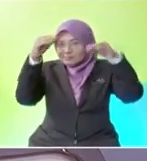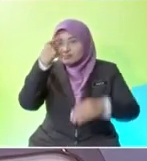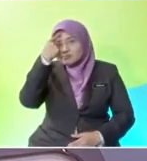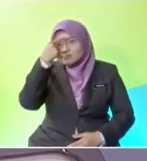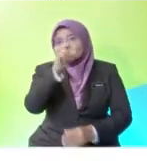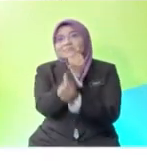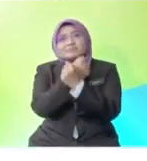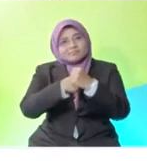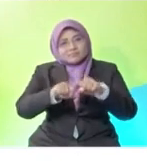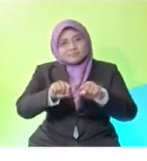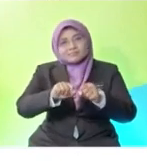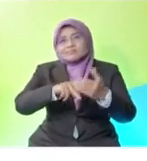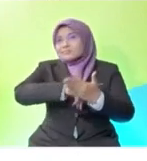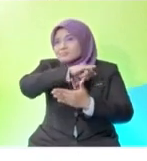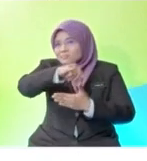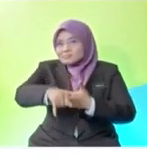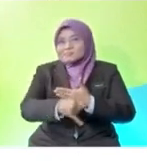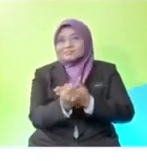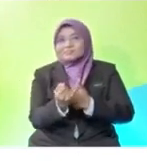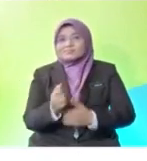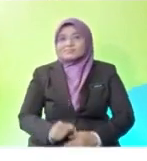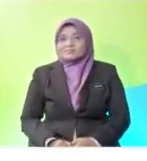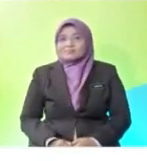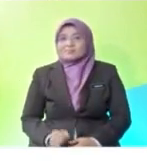siapkan terus project ini kalau beliau